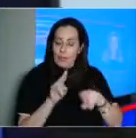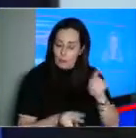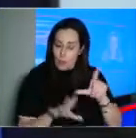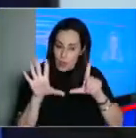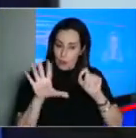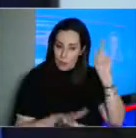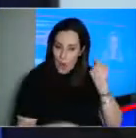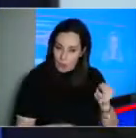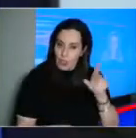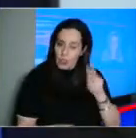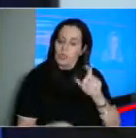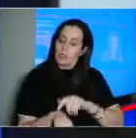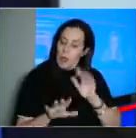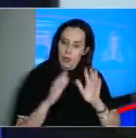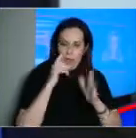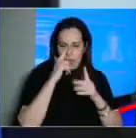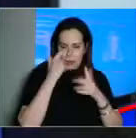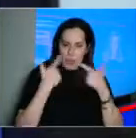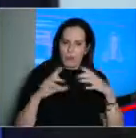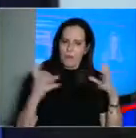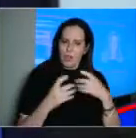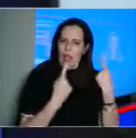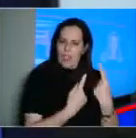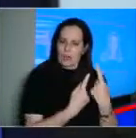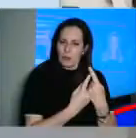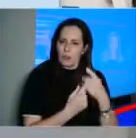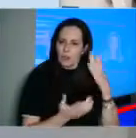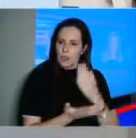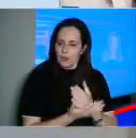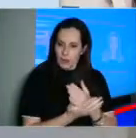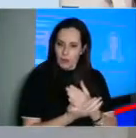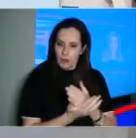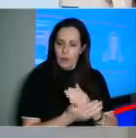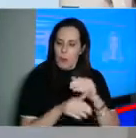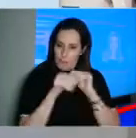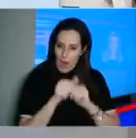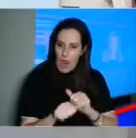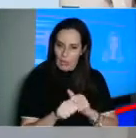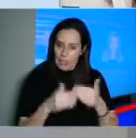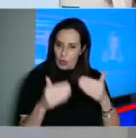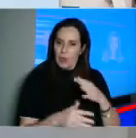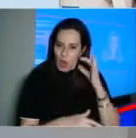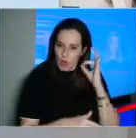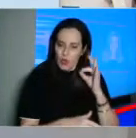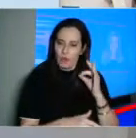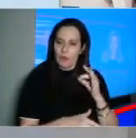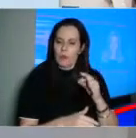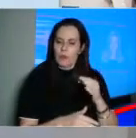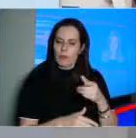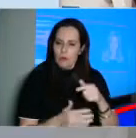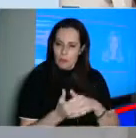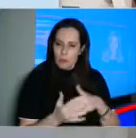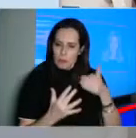מטפלים בהם 70 שנה, יהיה זמן. אז איך אתה מסביר את זה שהמפלגות עצמן, שכבר בעד קידום נשים ומיצוב נשים,